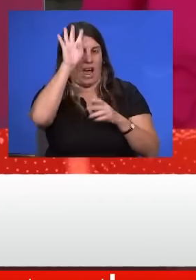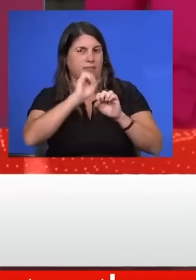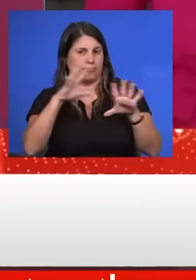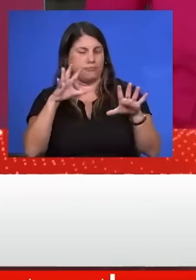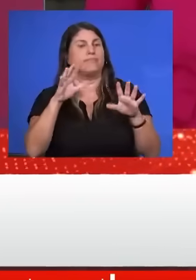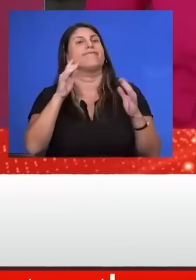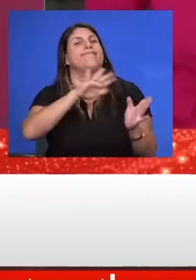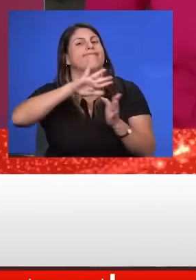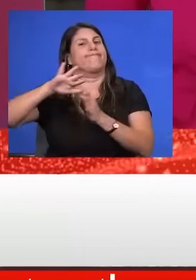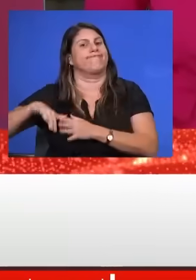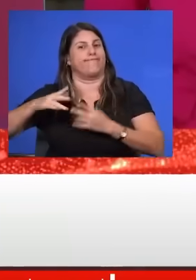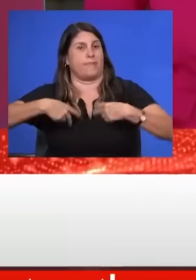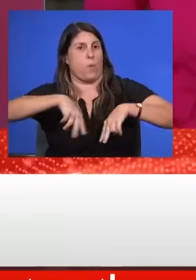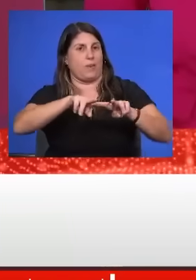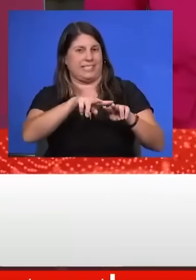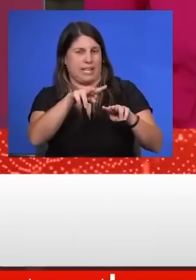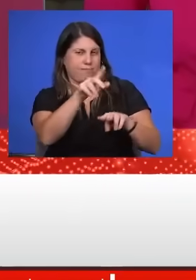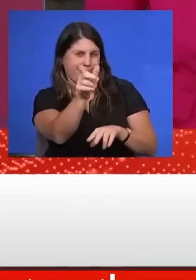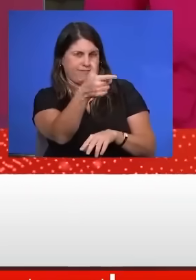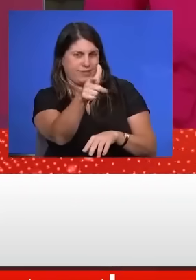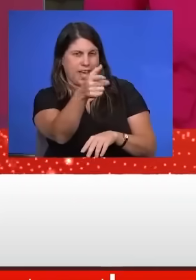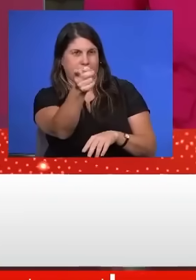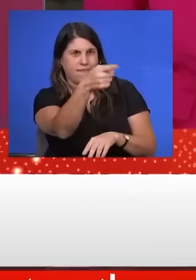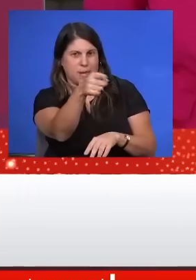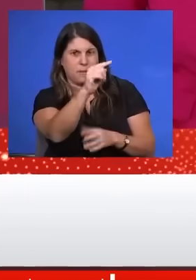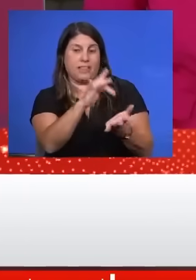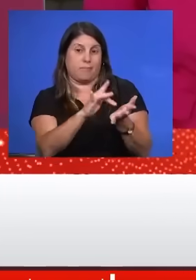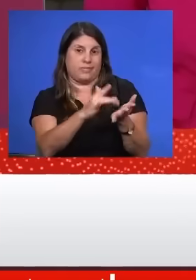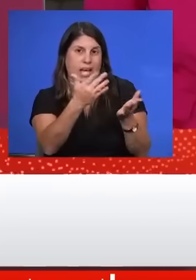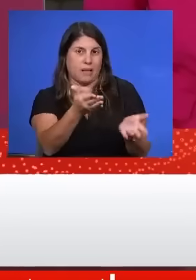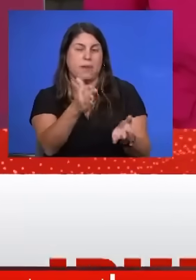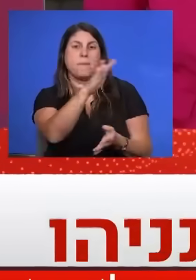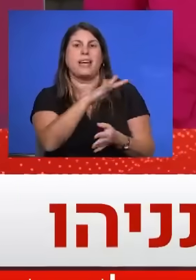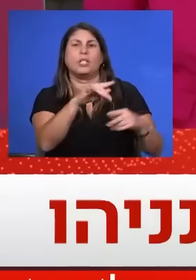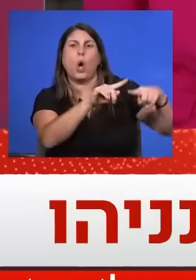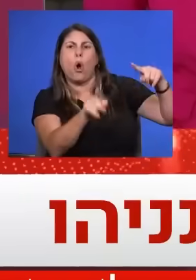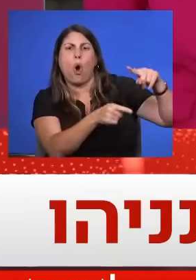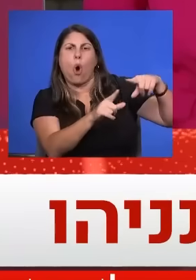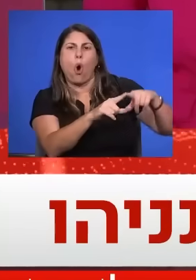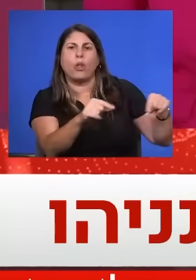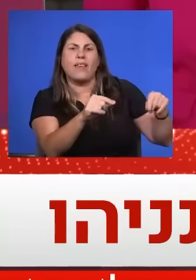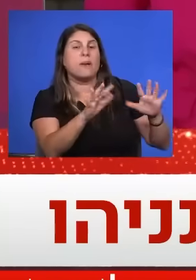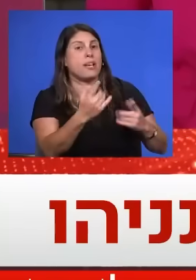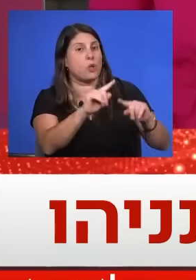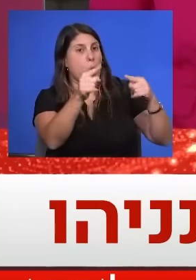בלומנטל ואיציק זוארץ, בעמדה שלנו בעוטף עם מה שקורה בעזה בשעה זו.